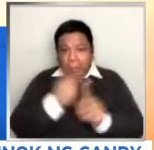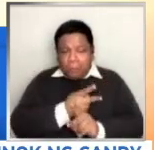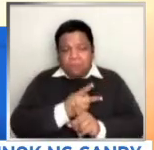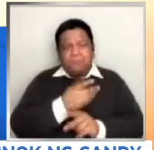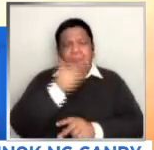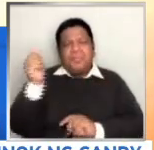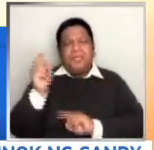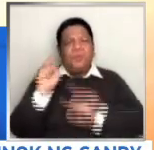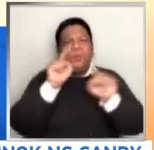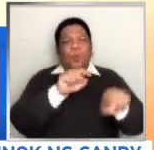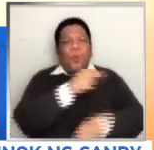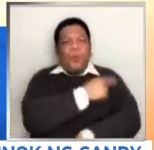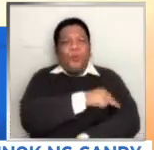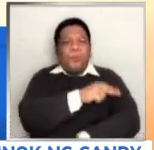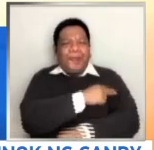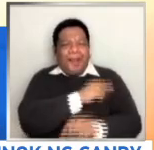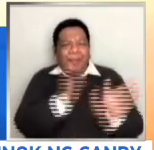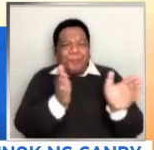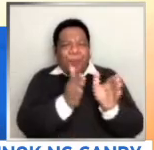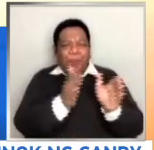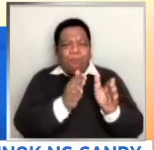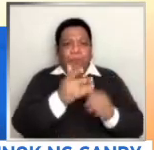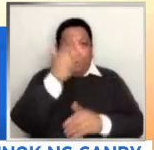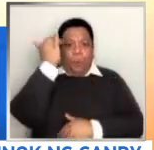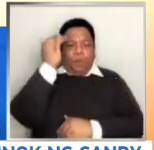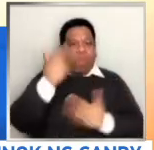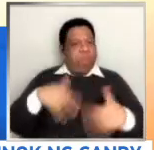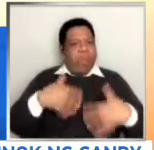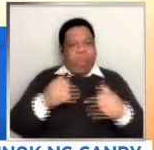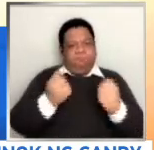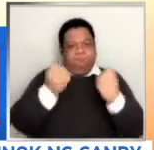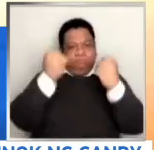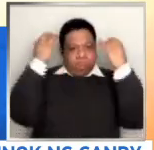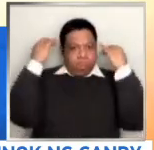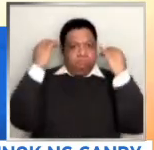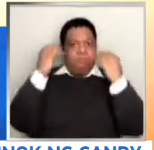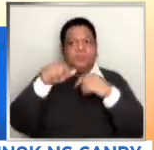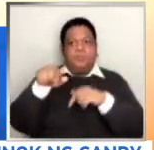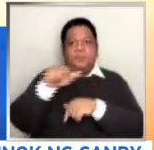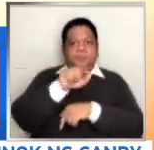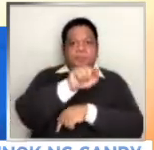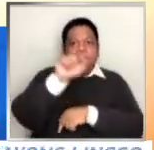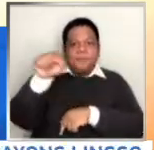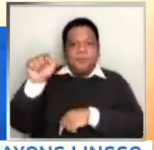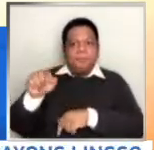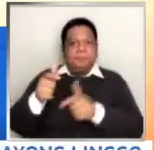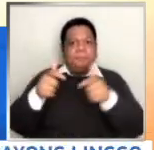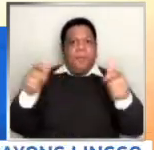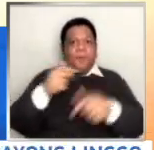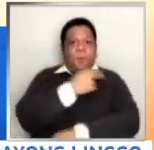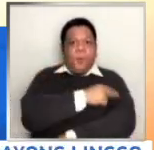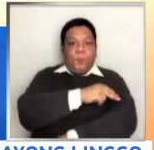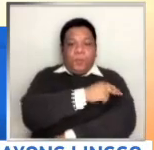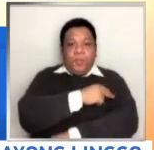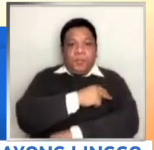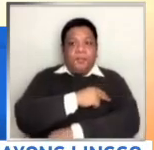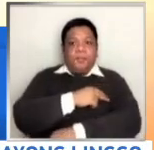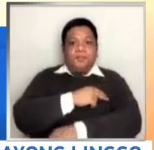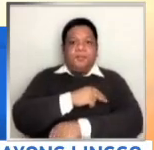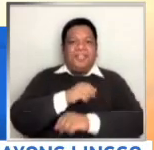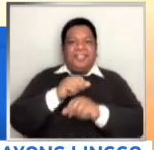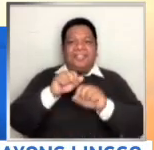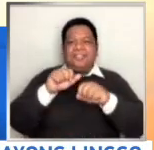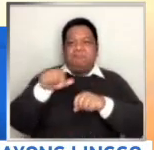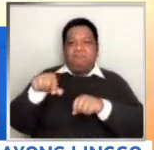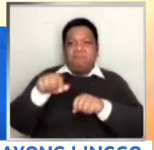talagang overloaded na nga yung capability. It's not actually the capacity but it's the capability ng